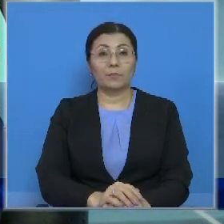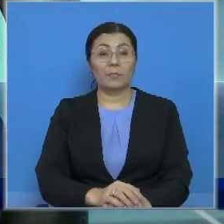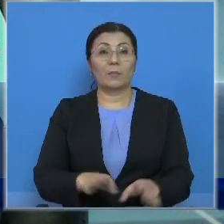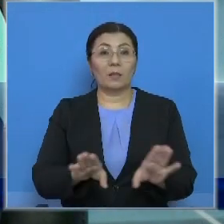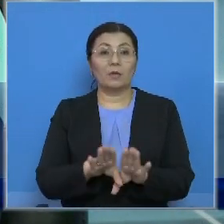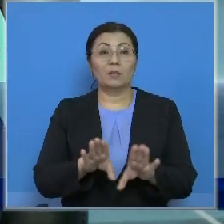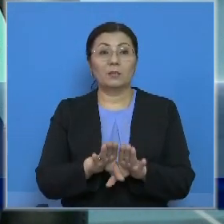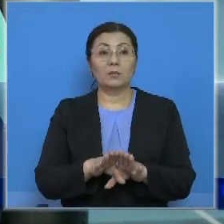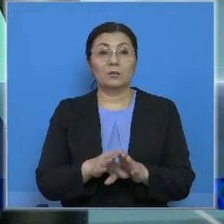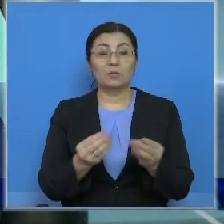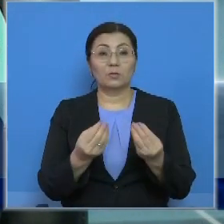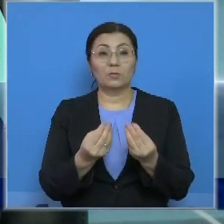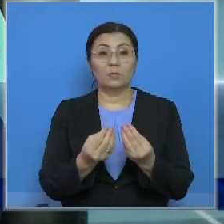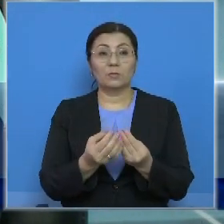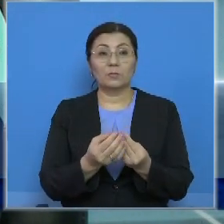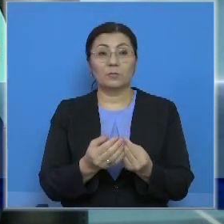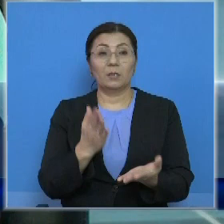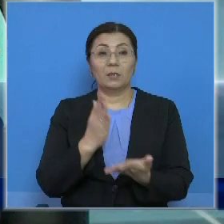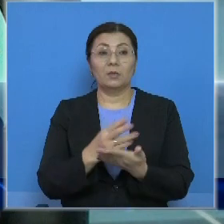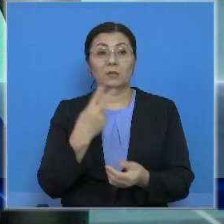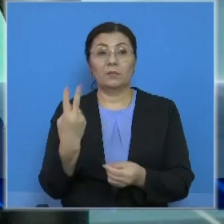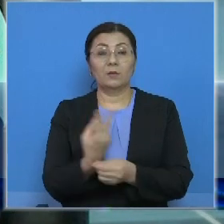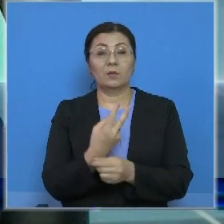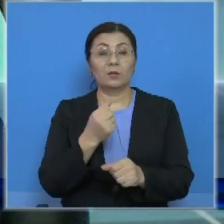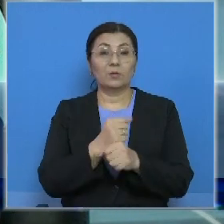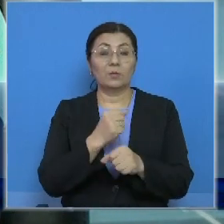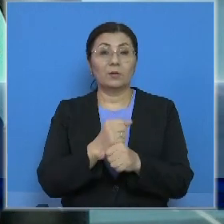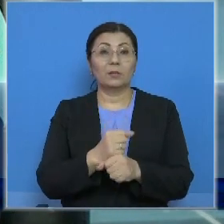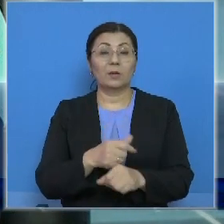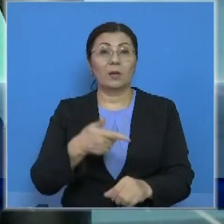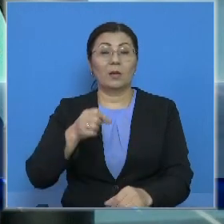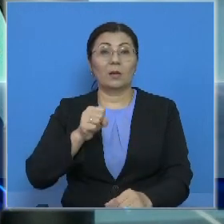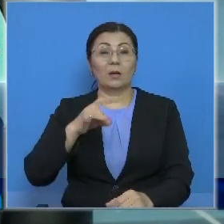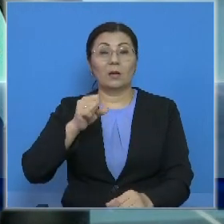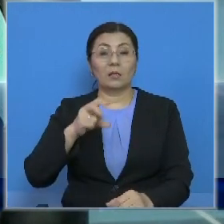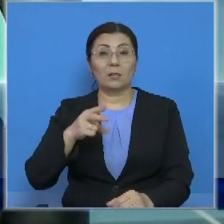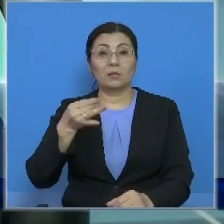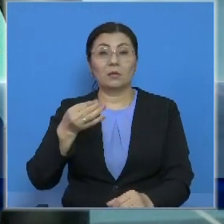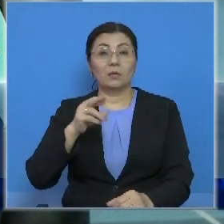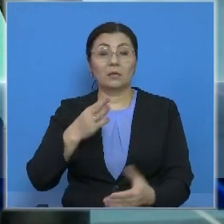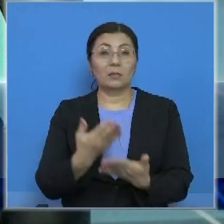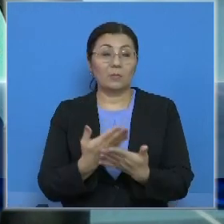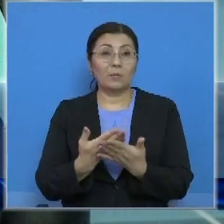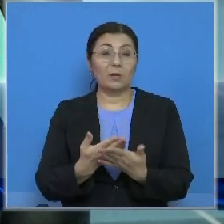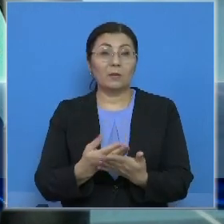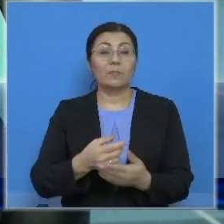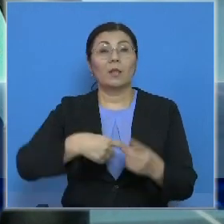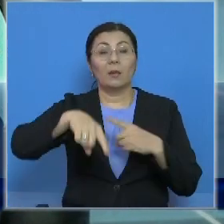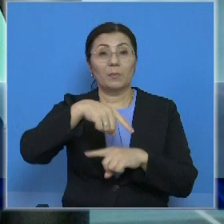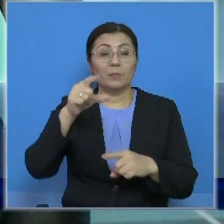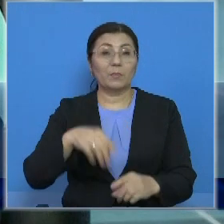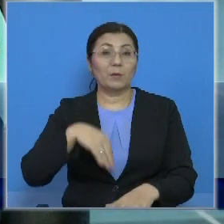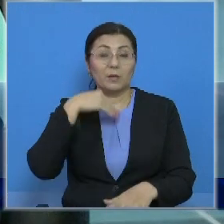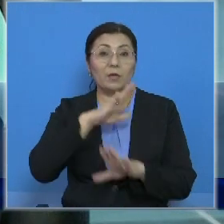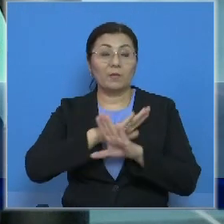Кроме того, это есть второй инструмент, это гарантирование. Если предпринимателю не хватает залогового обеспечения,